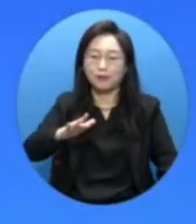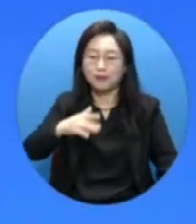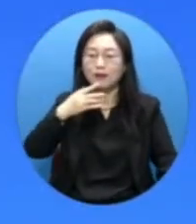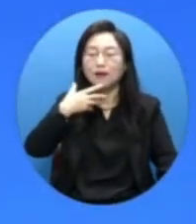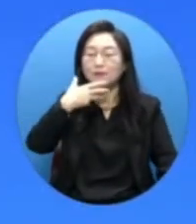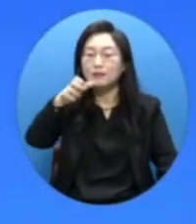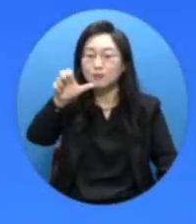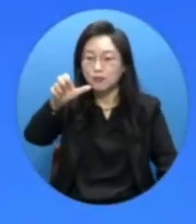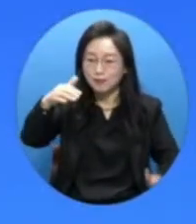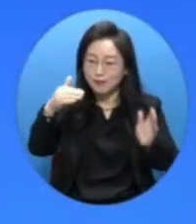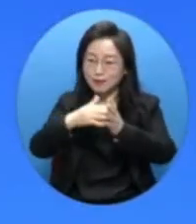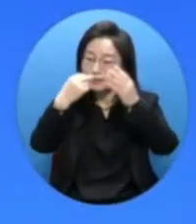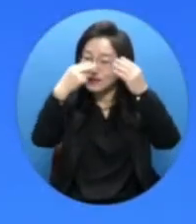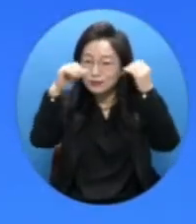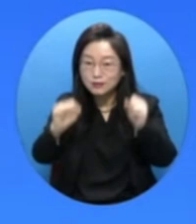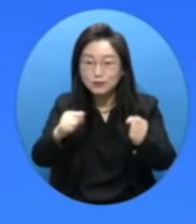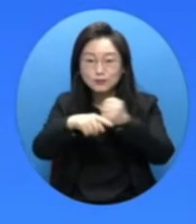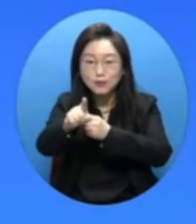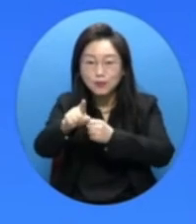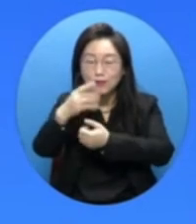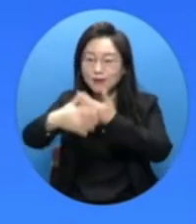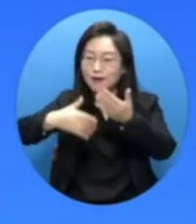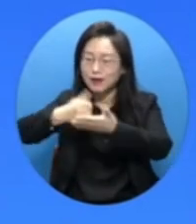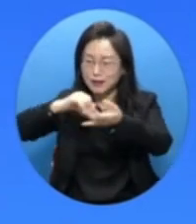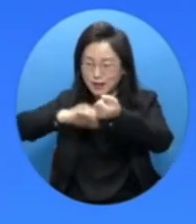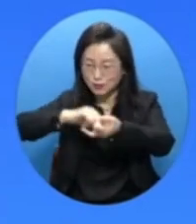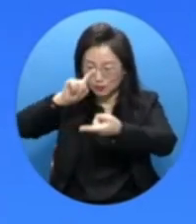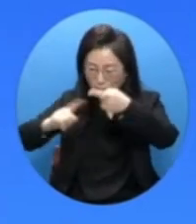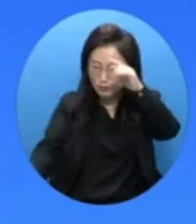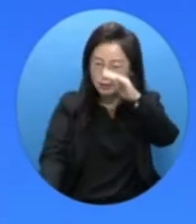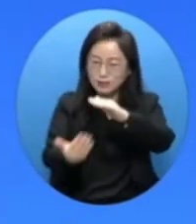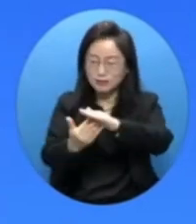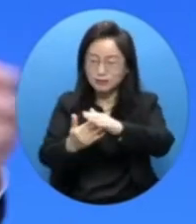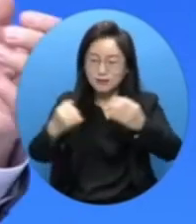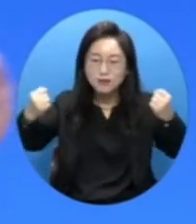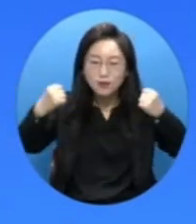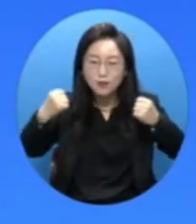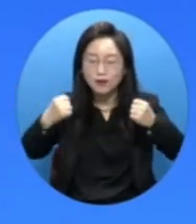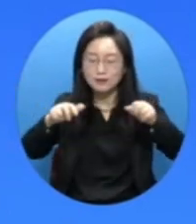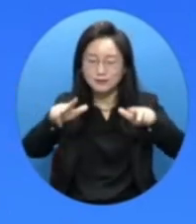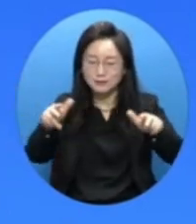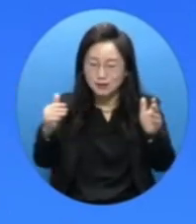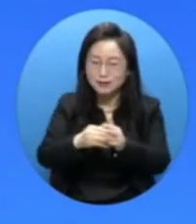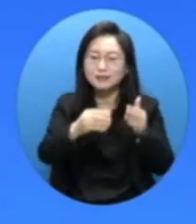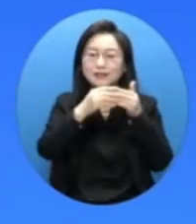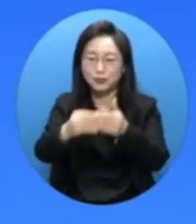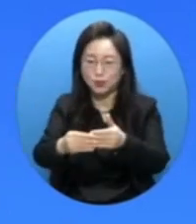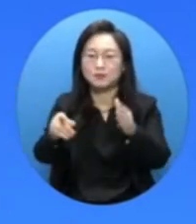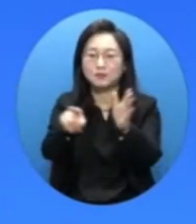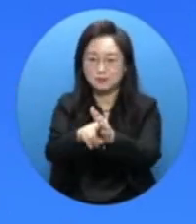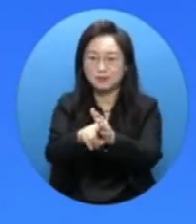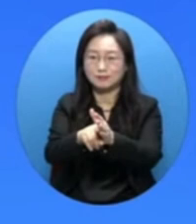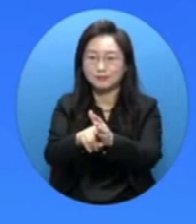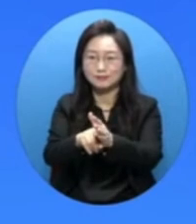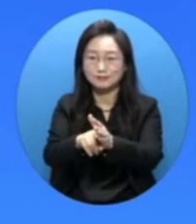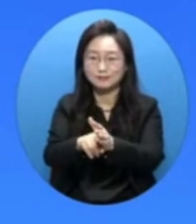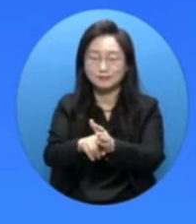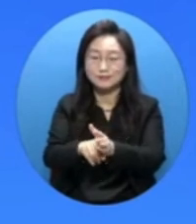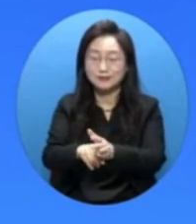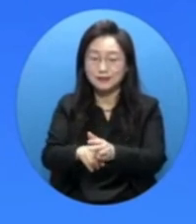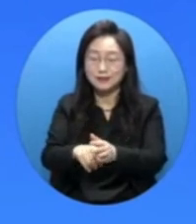하게 하신 것은 하나님께서이 약속을 이루시려고 지금까지 건강하시고 여기까지 인도한 줄 믿습니다